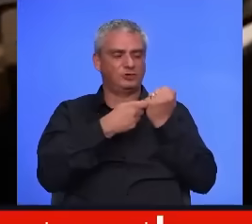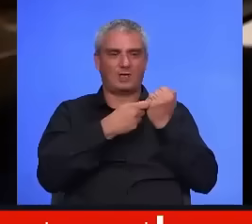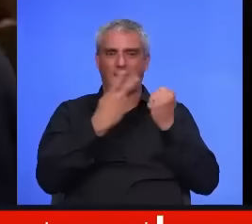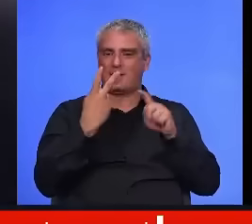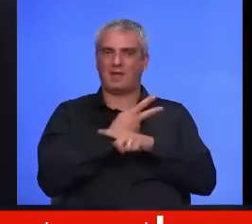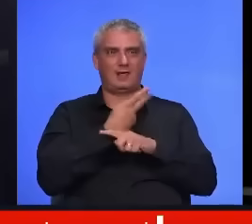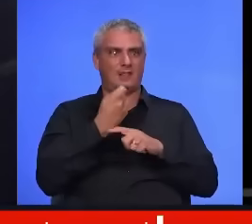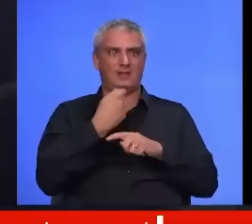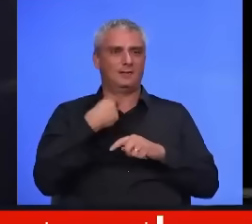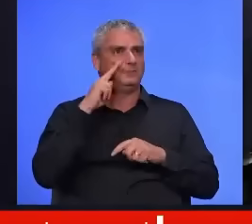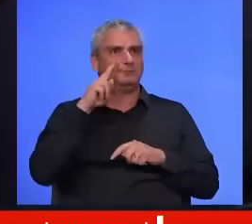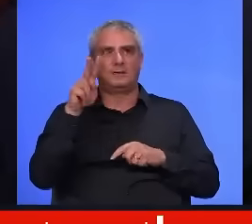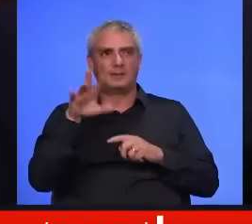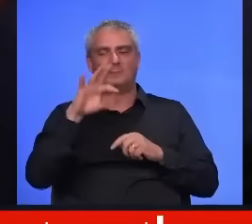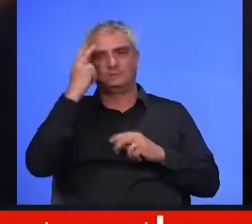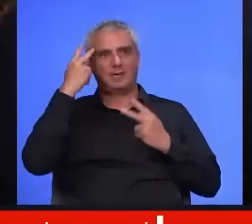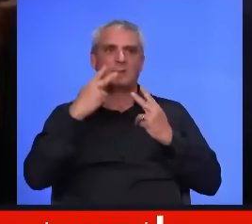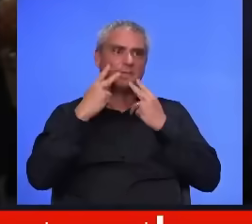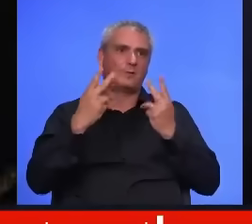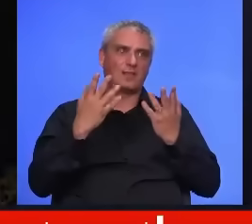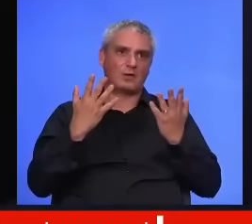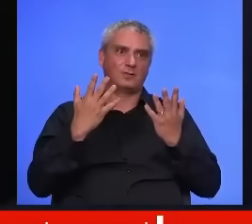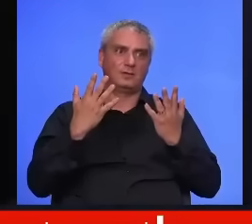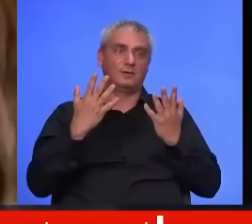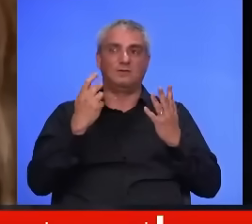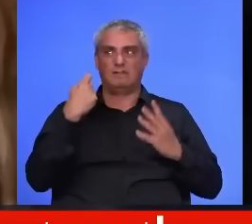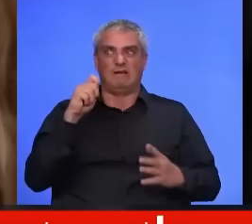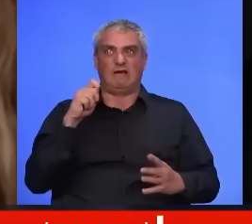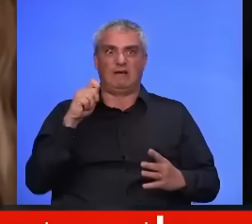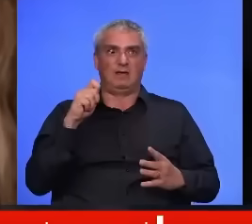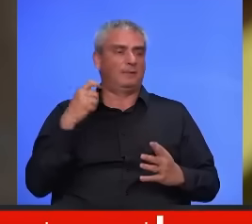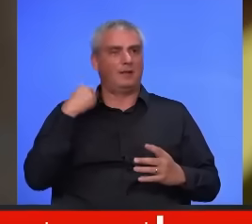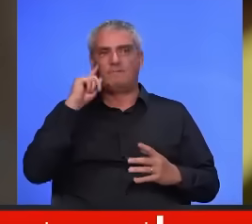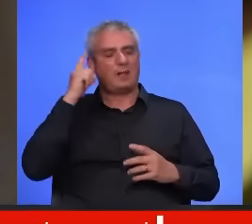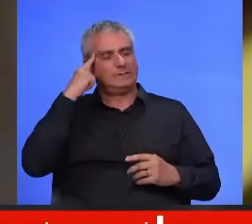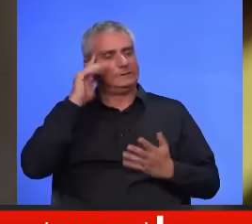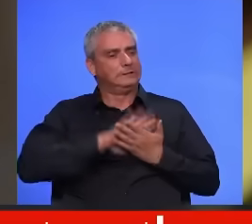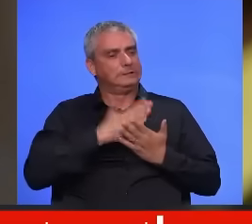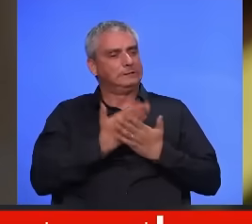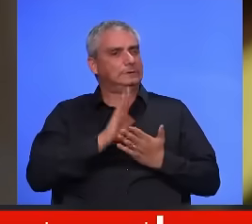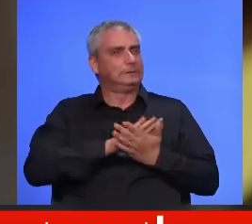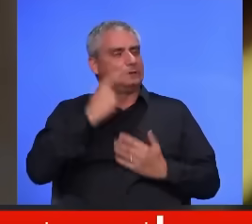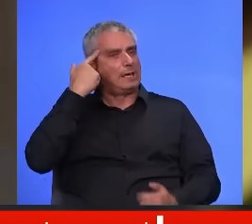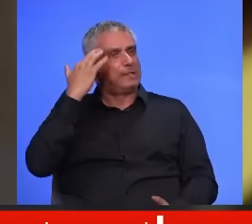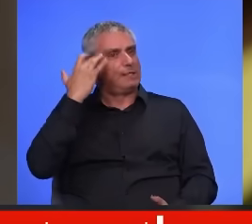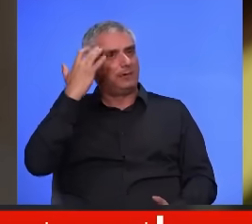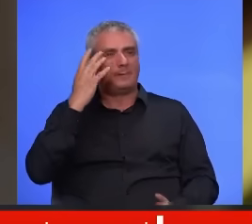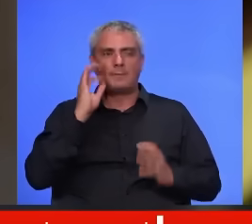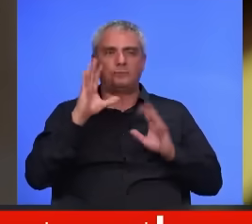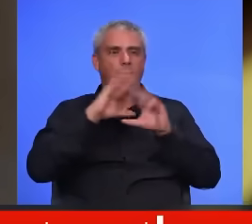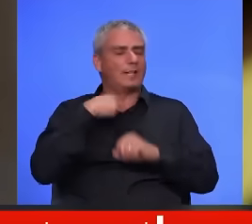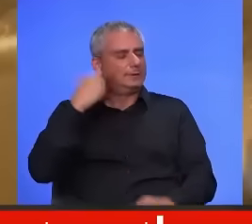פשוט הסתכלתי מצאתי פתרון יקר לא נרדמתי בלילה ממש כל